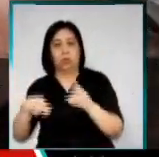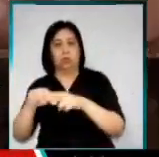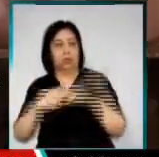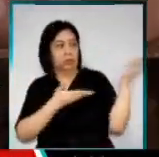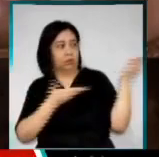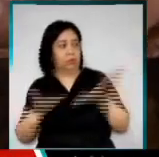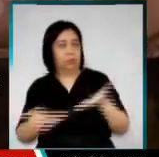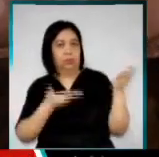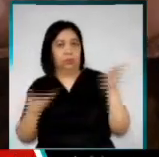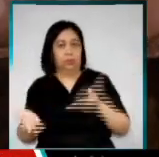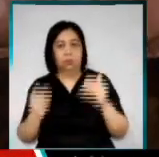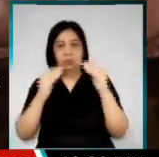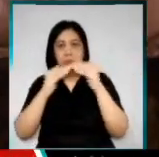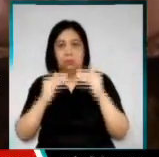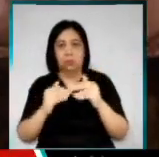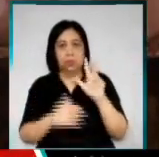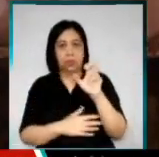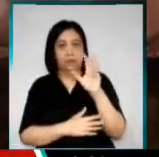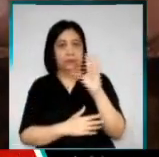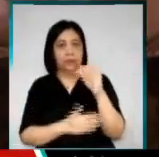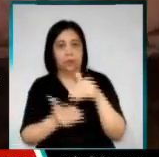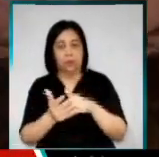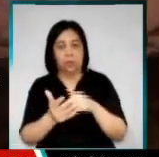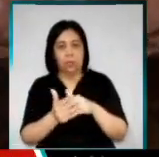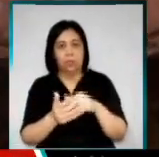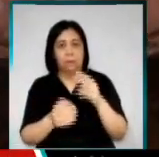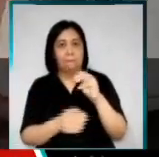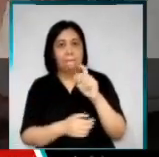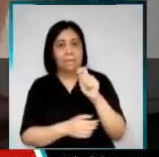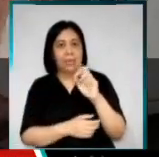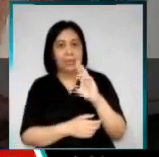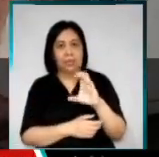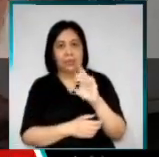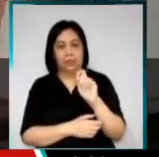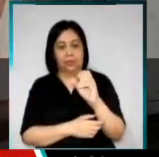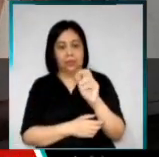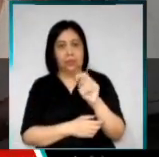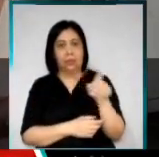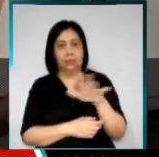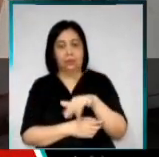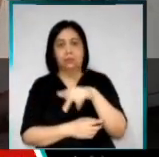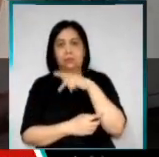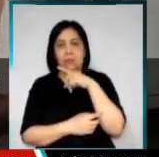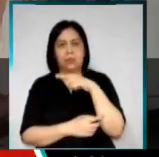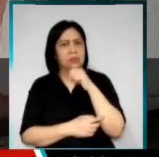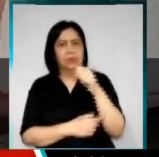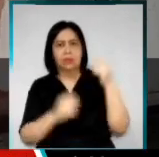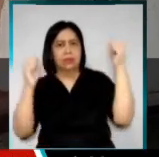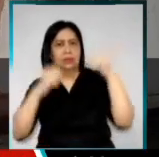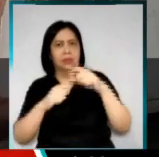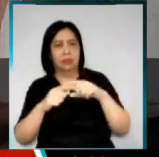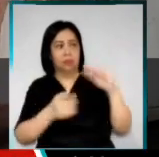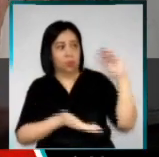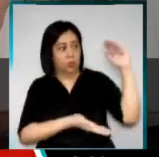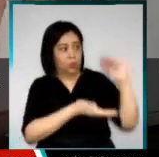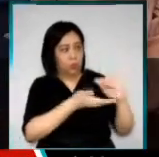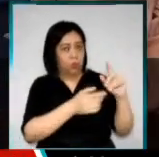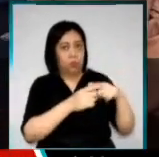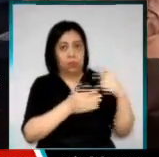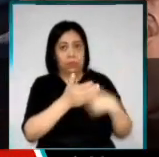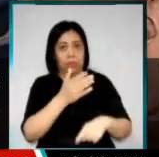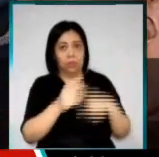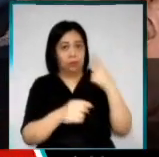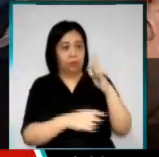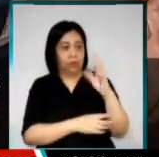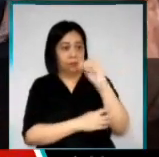katumbas ng 350,000 metric tons ng karneng baboy. Tutol din silang ibaba ang taripa para rito sa 5%.